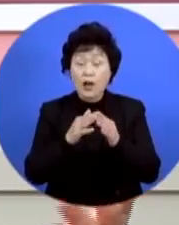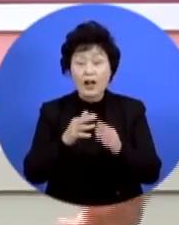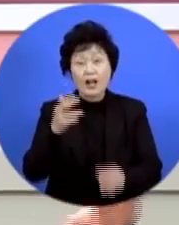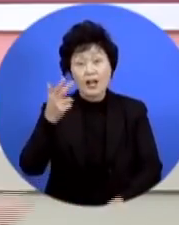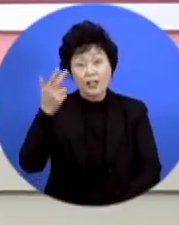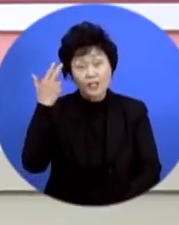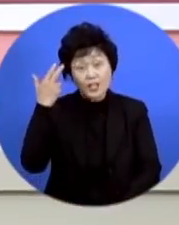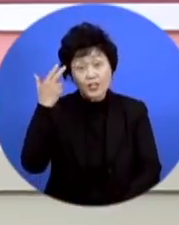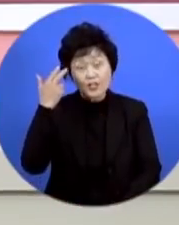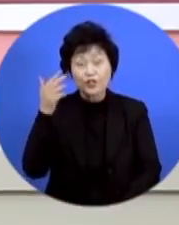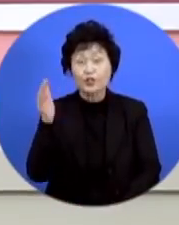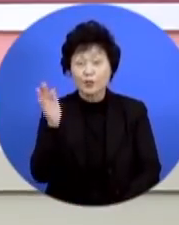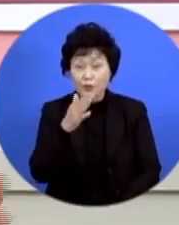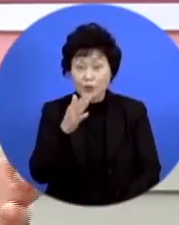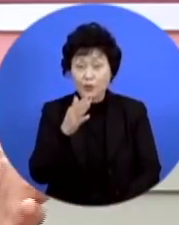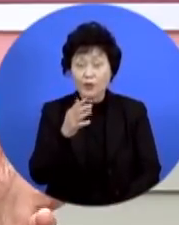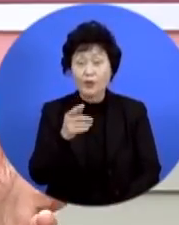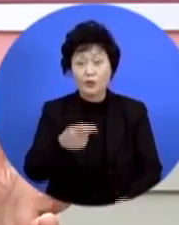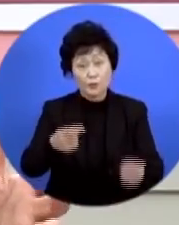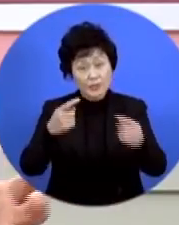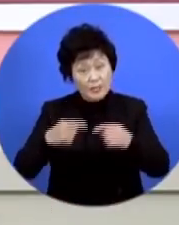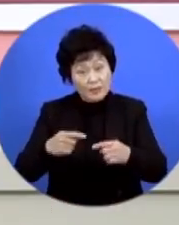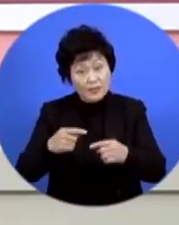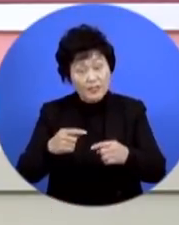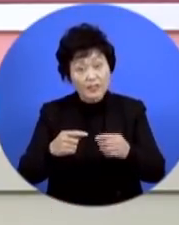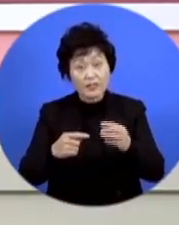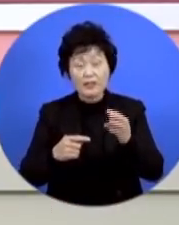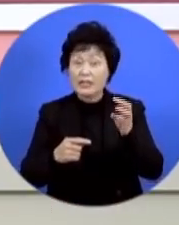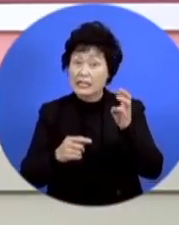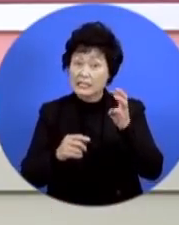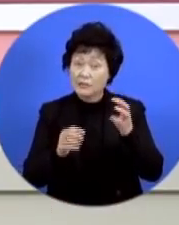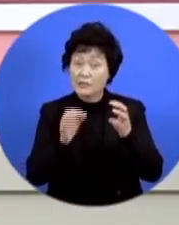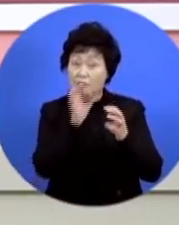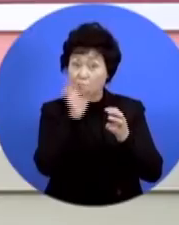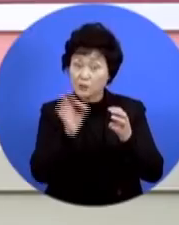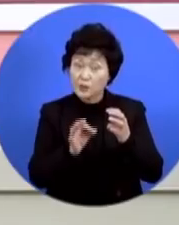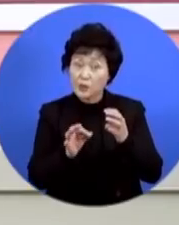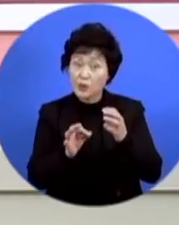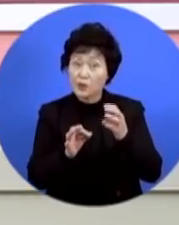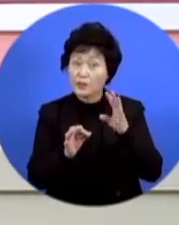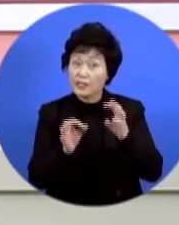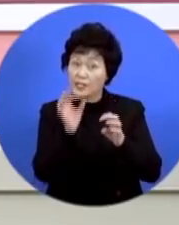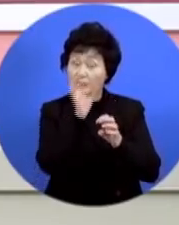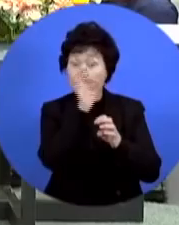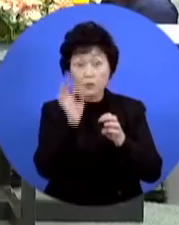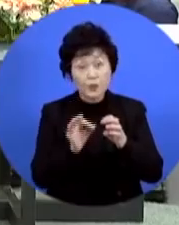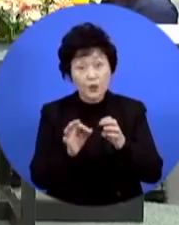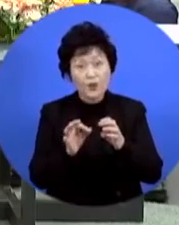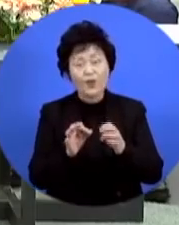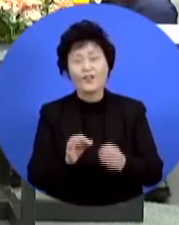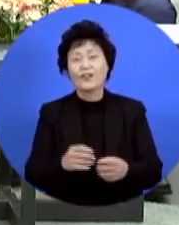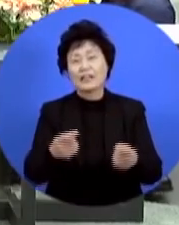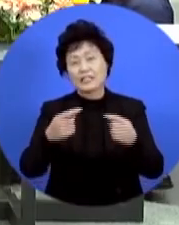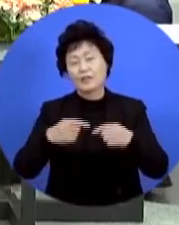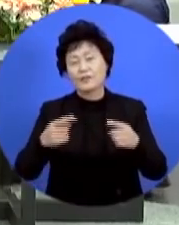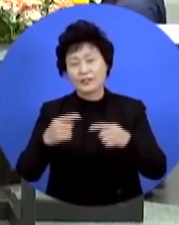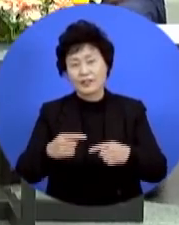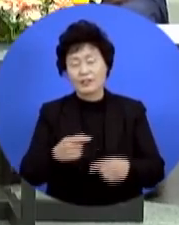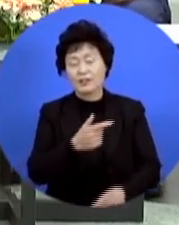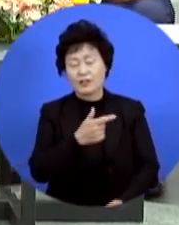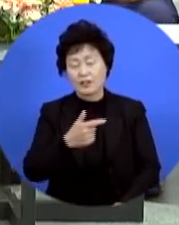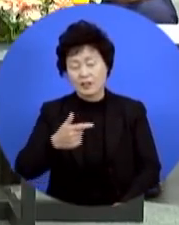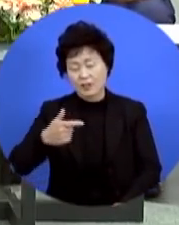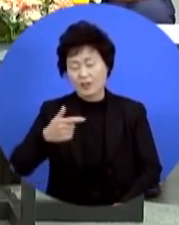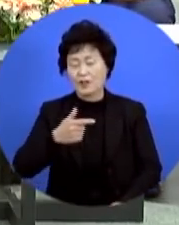지난주부터는 또 정부 조치 풀려가지고 한 좌석 30%를 모였잖아요. 다시 만나는데 얼마나 뜨거운지 눈물나죠. 아, 막 감동이